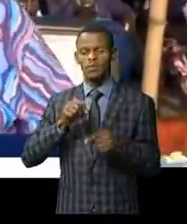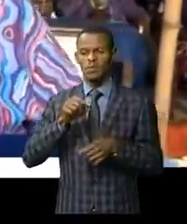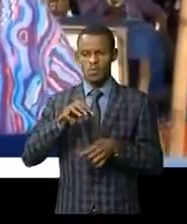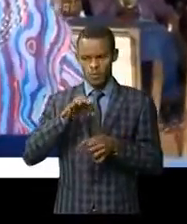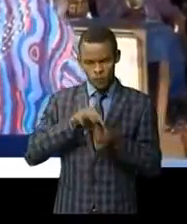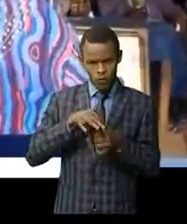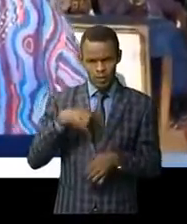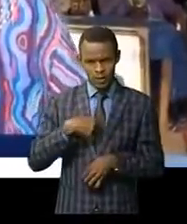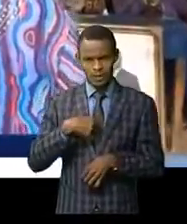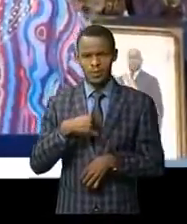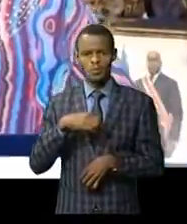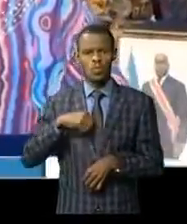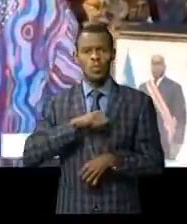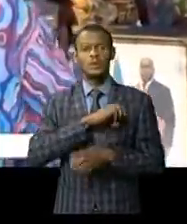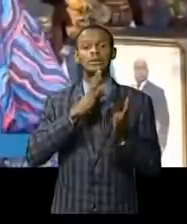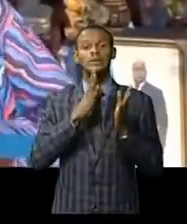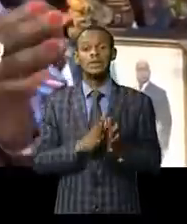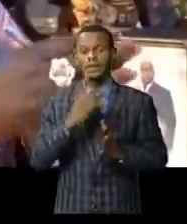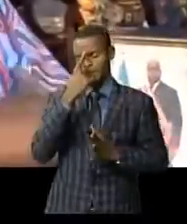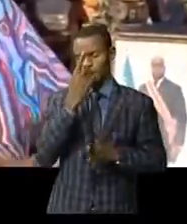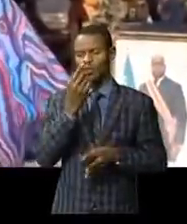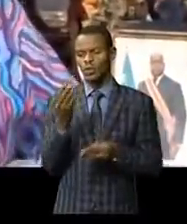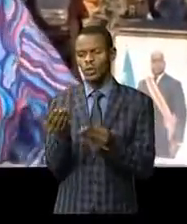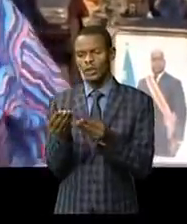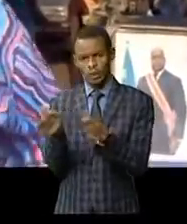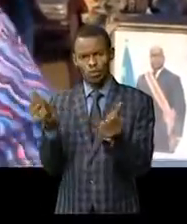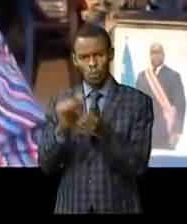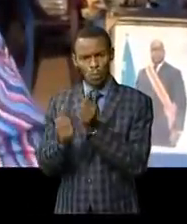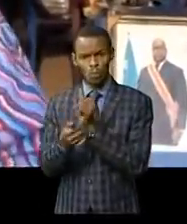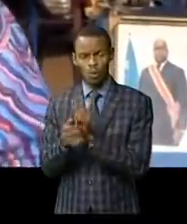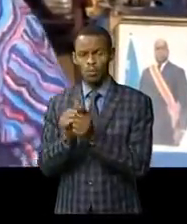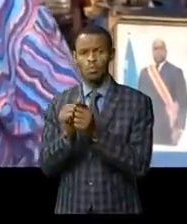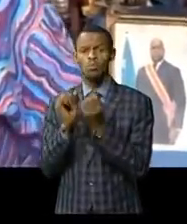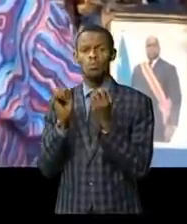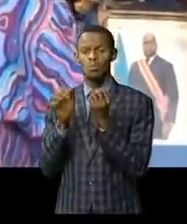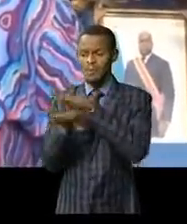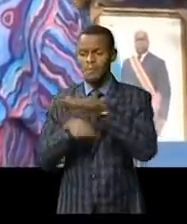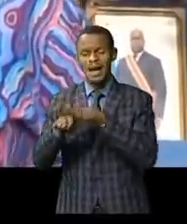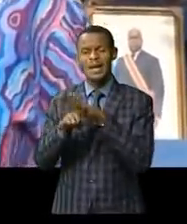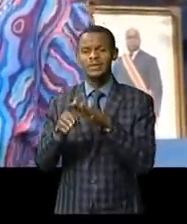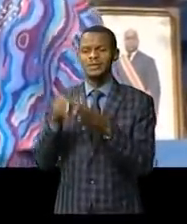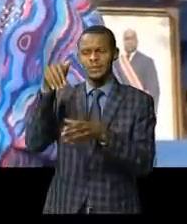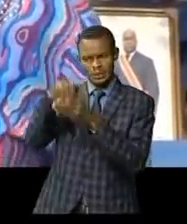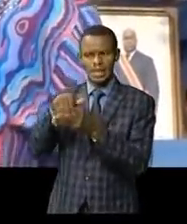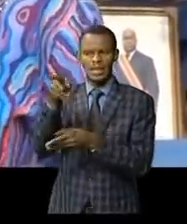de plusieurs problèmes sociaux de base qui rongent cette cité et y apporter des solutions.